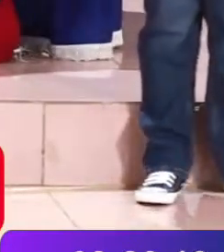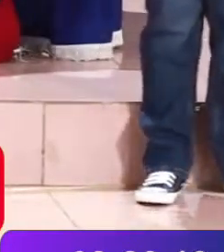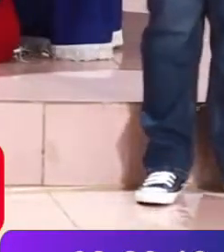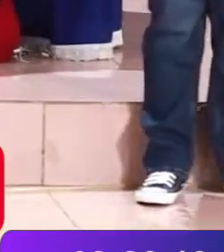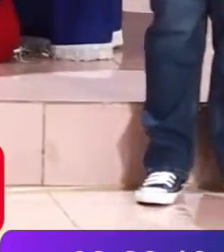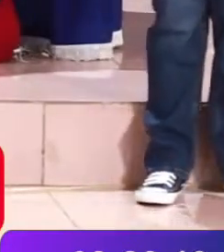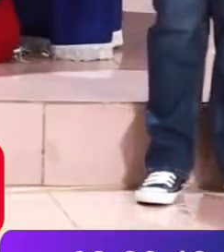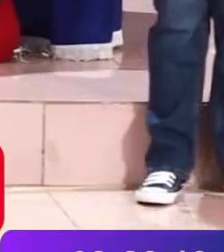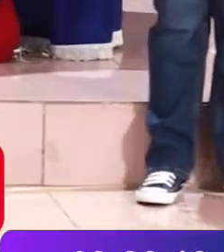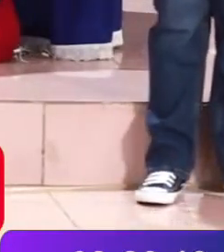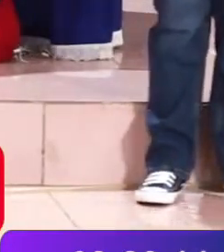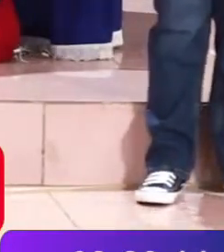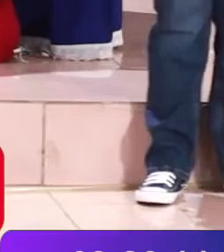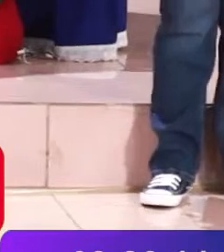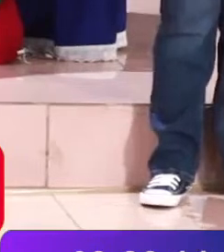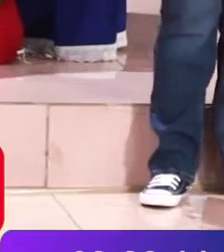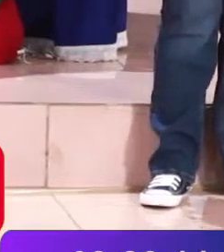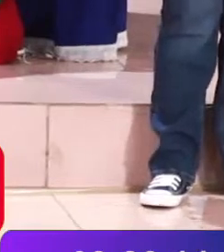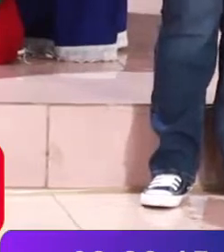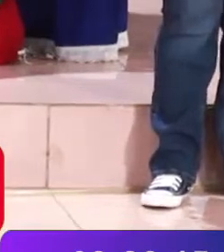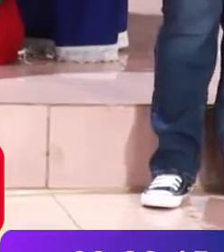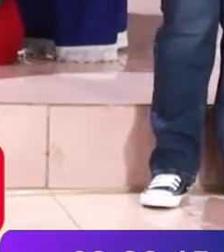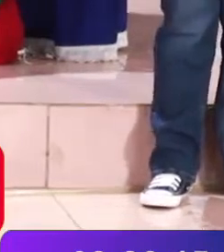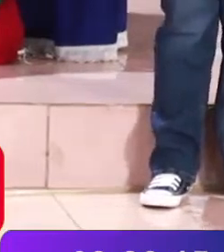Asante Yesu.